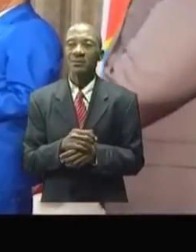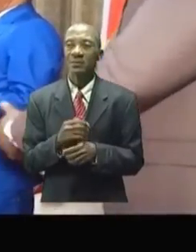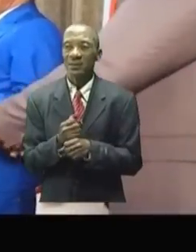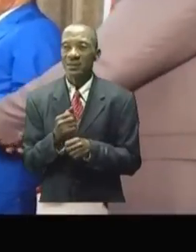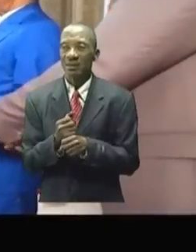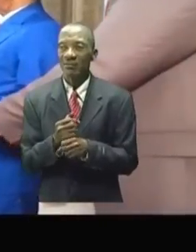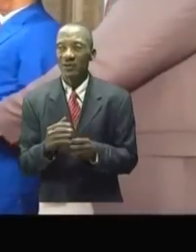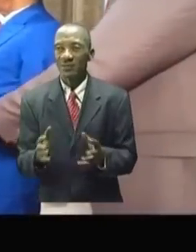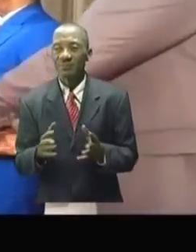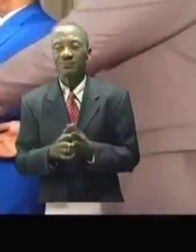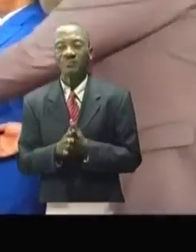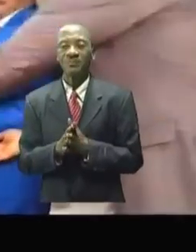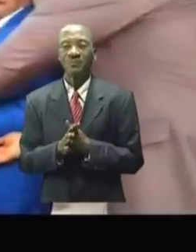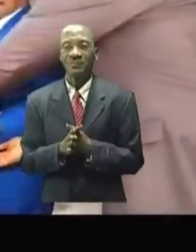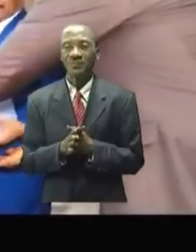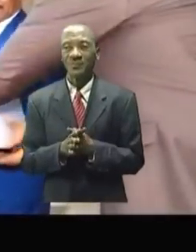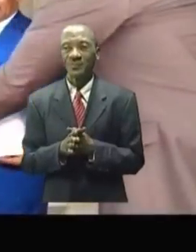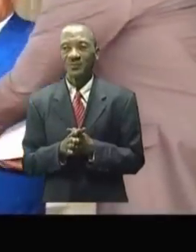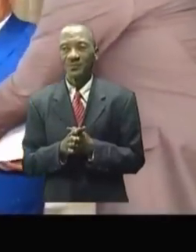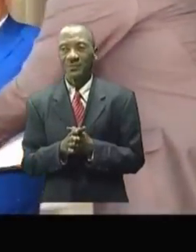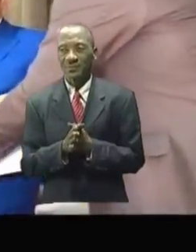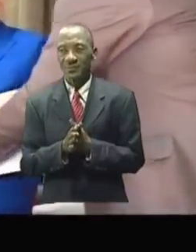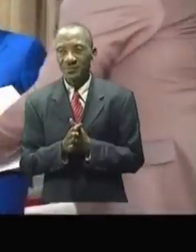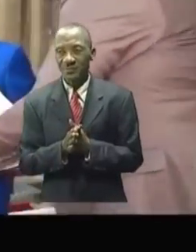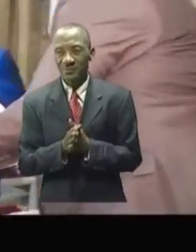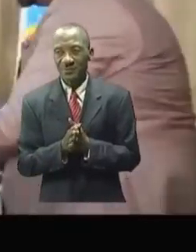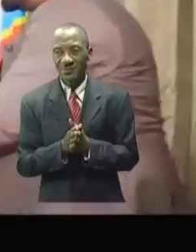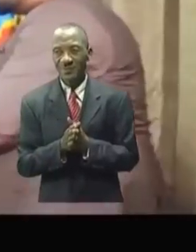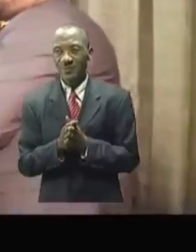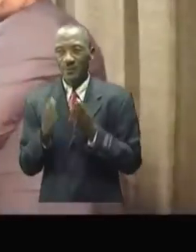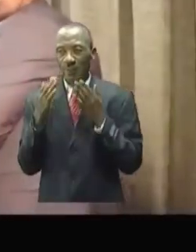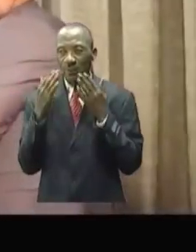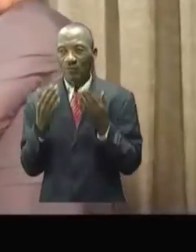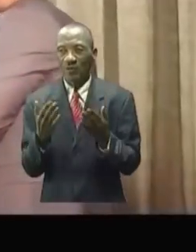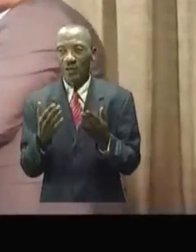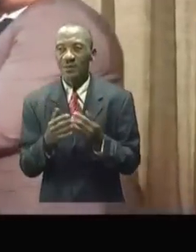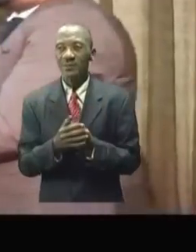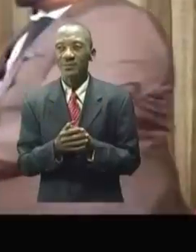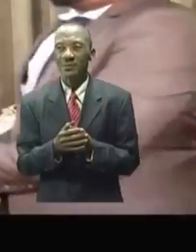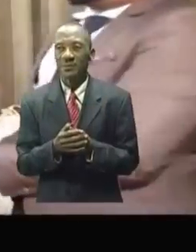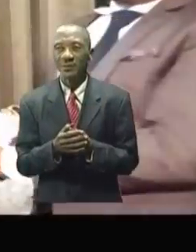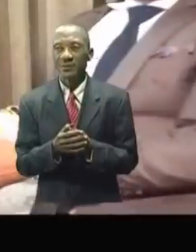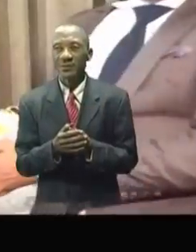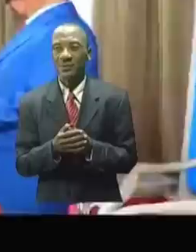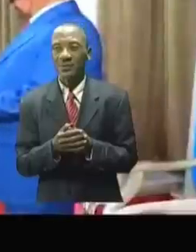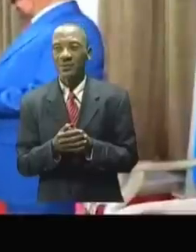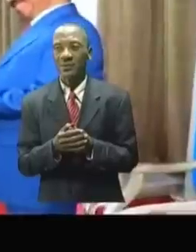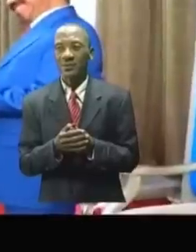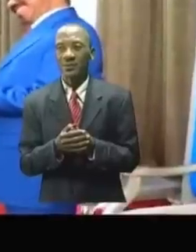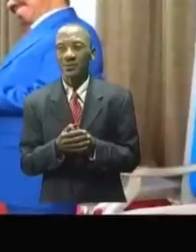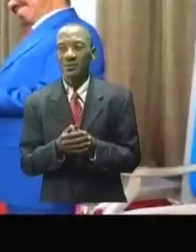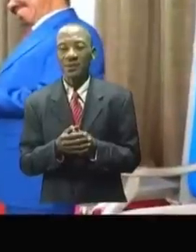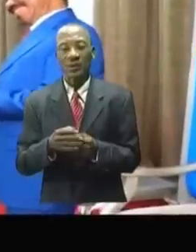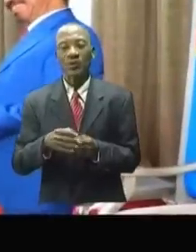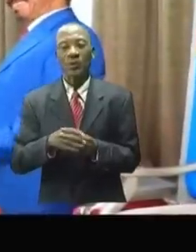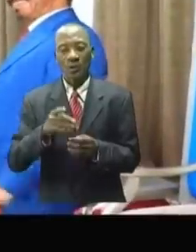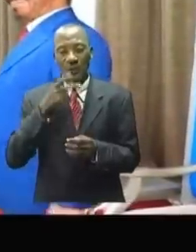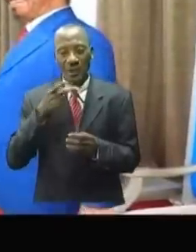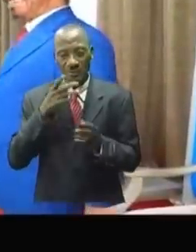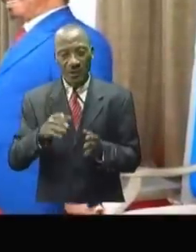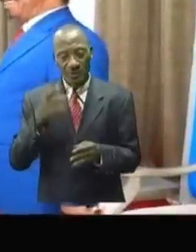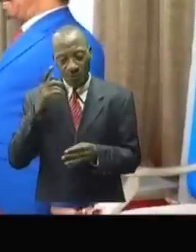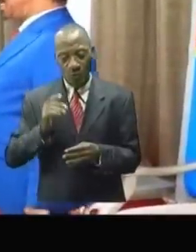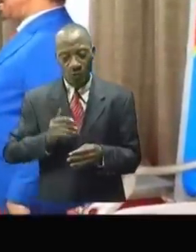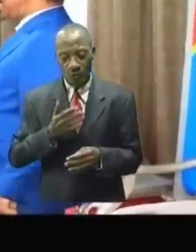cet échange qui n'a duré que 30 minutes à l'occasion du dépôt de ce projet, le président de la Chambre basse du Parlement, Christophe Mbosoko Diaponga,